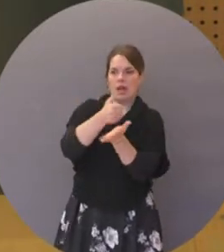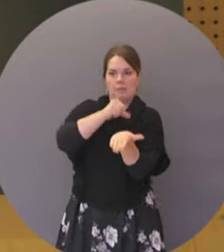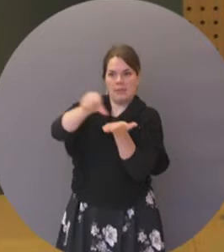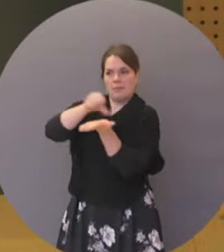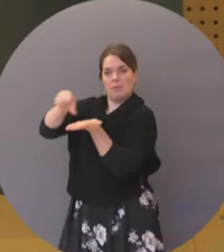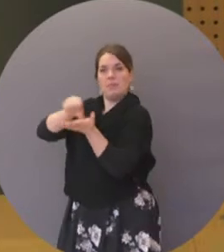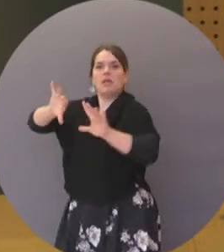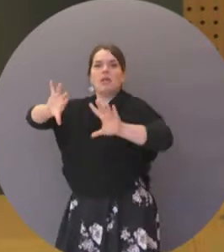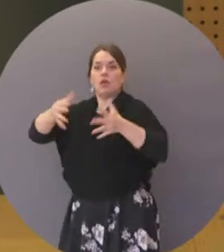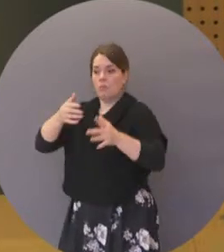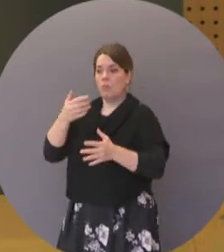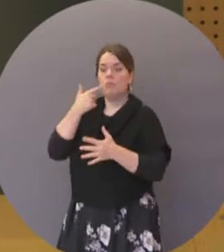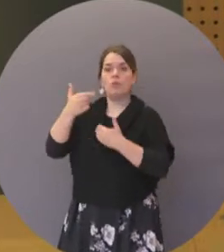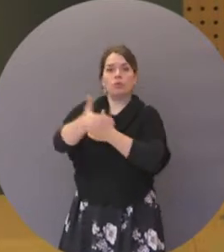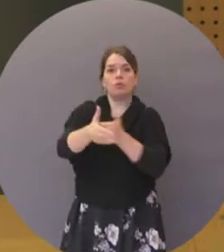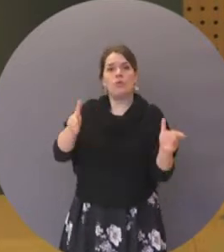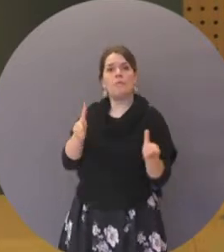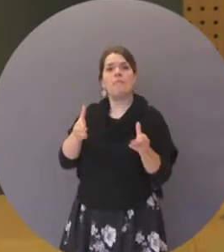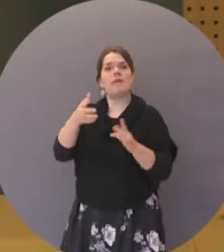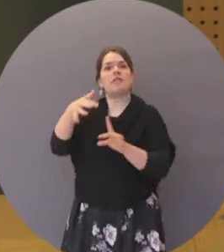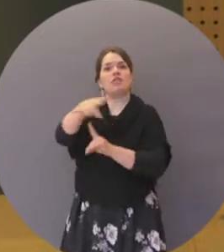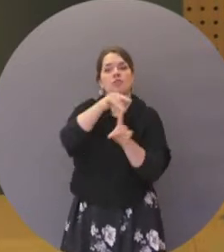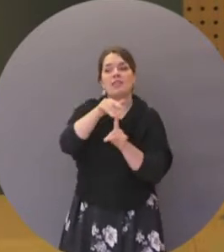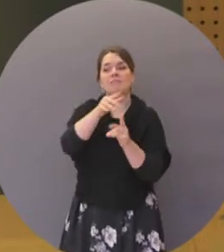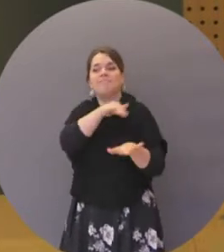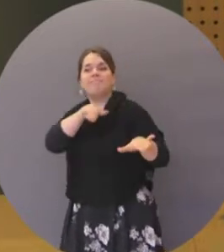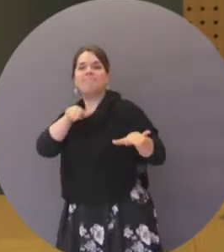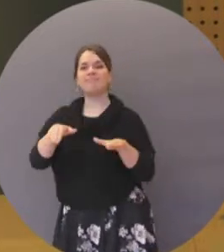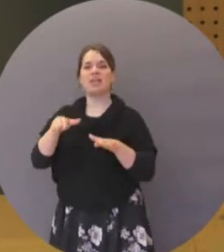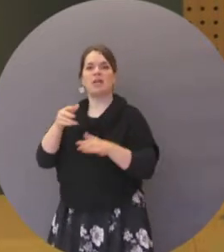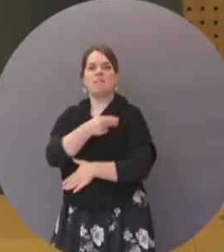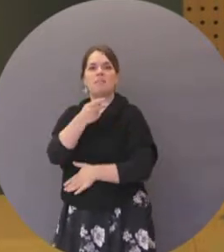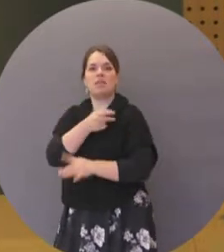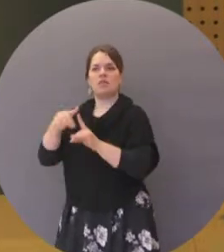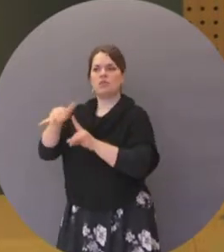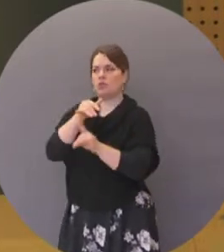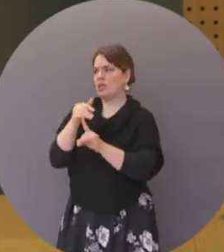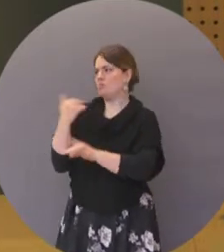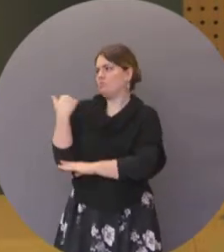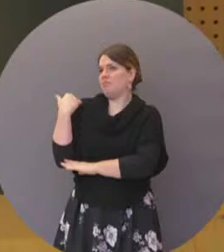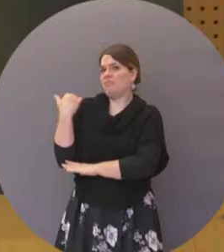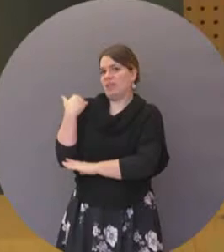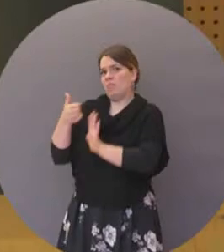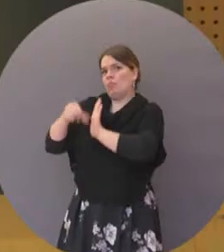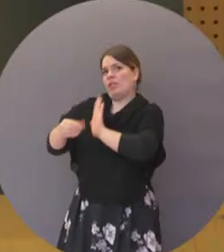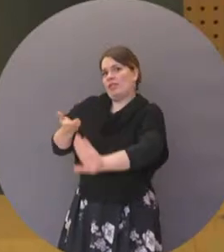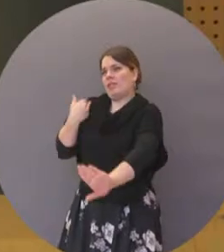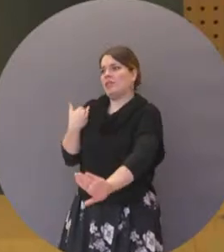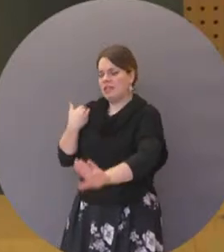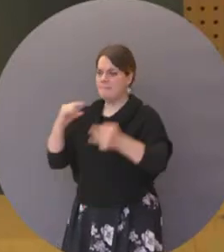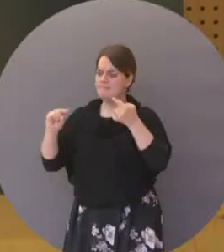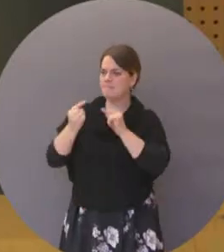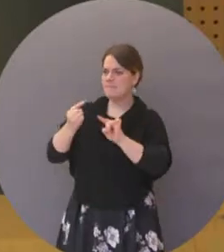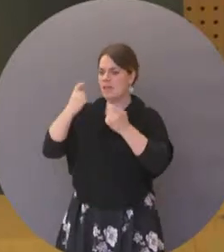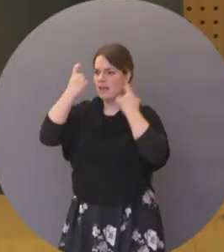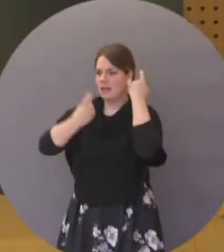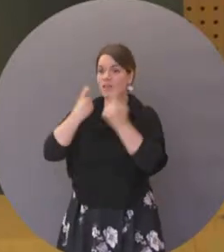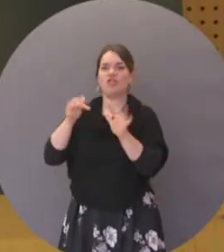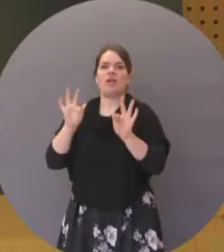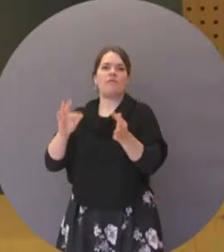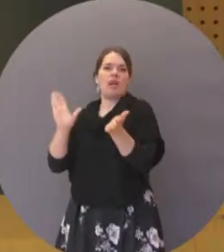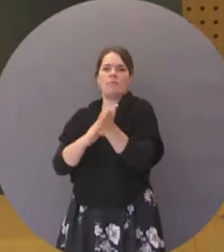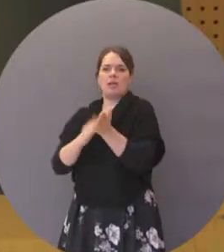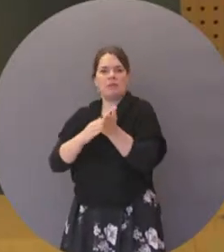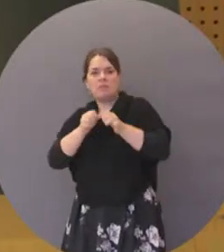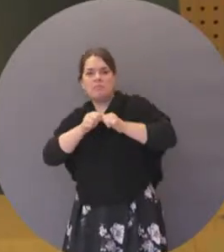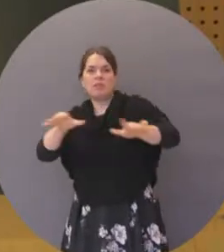et médico-social vous avez été amené lors de la dernière séance à délibérer en faveur de la mise en oeuvre de la prime dans cette